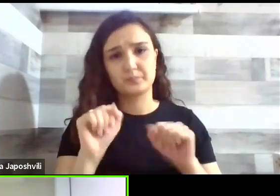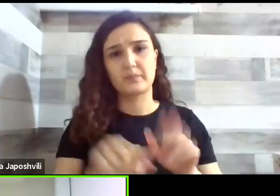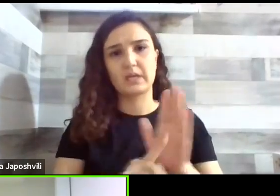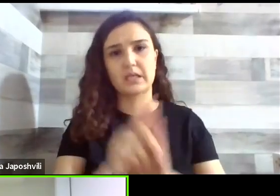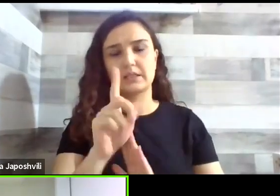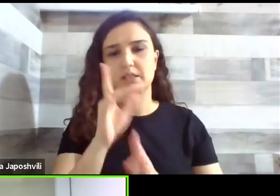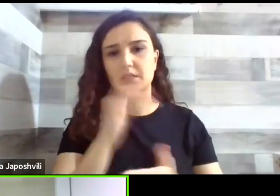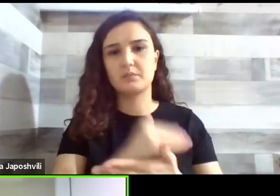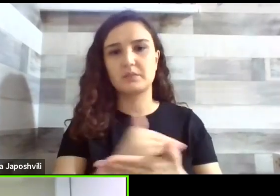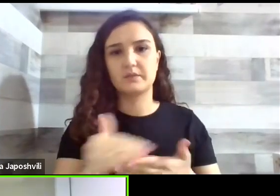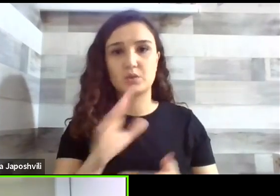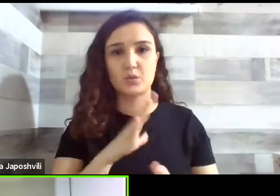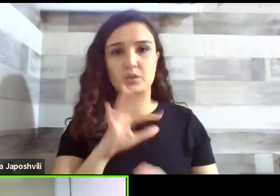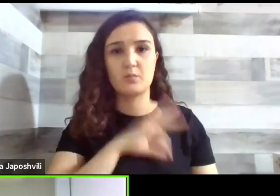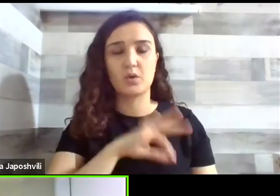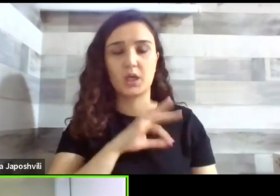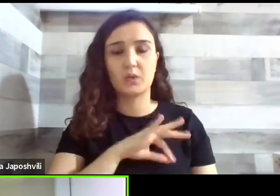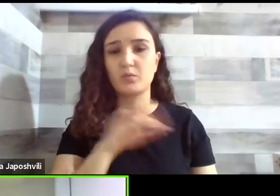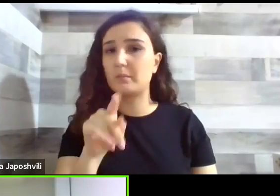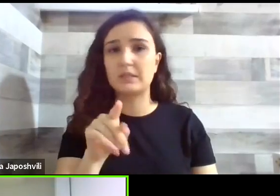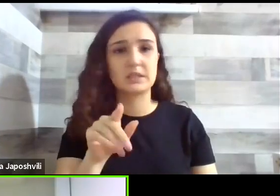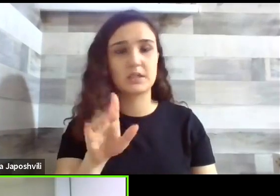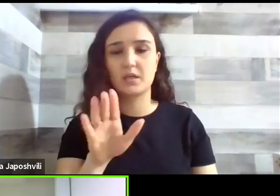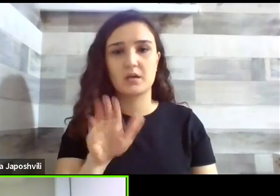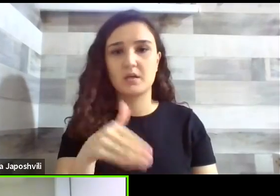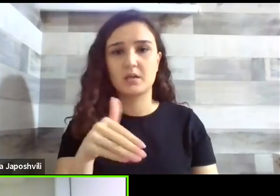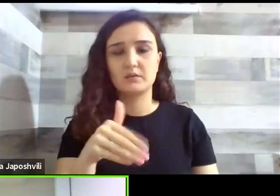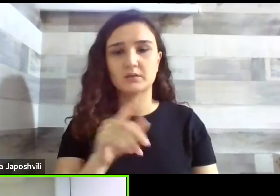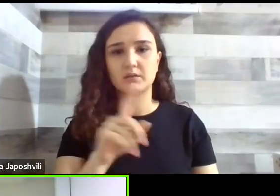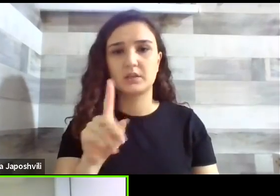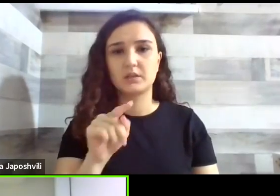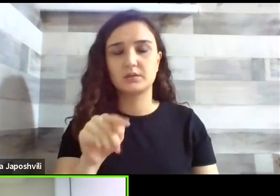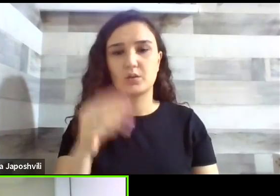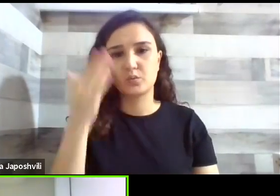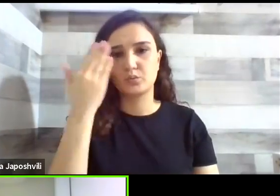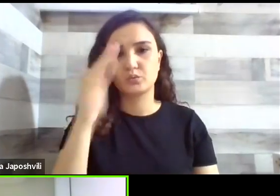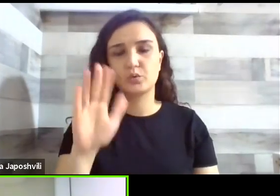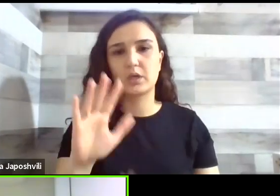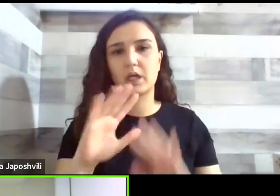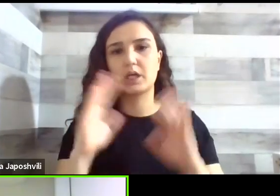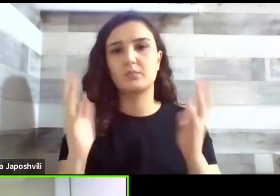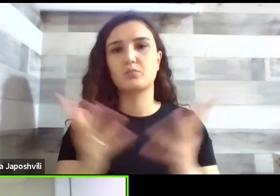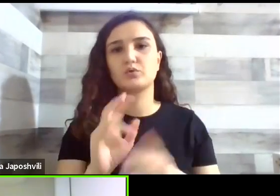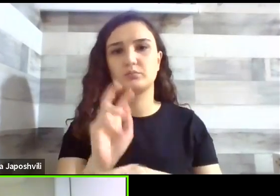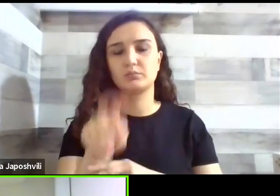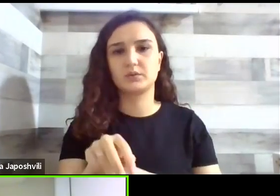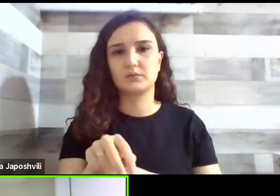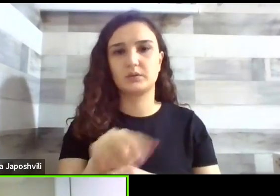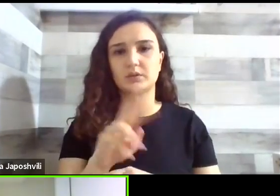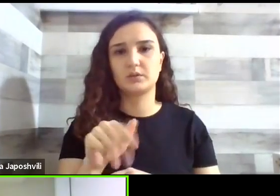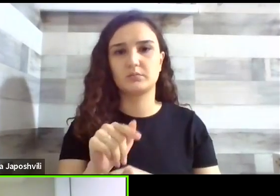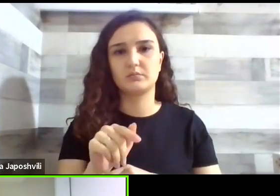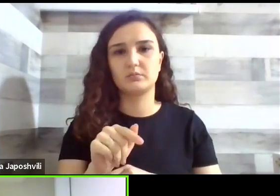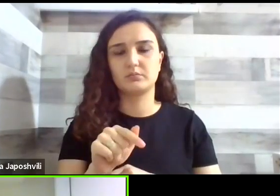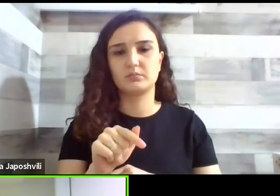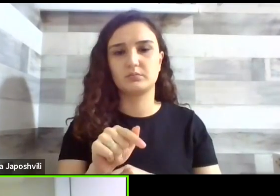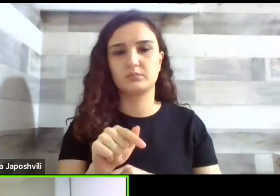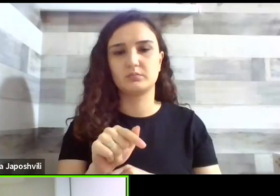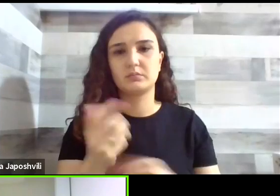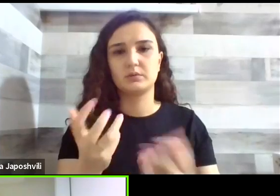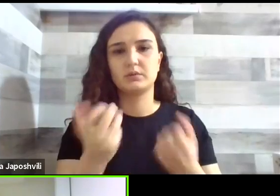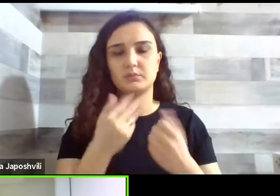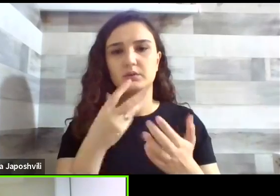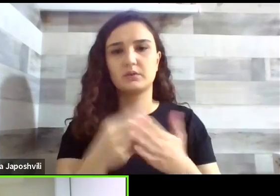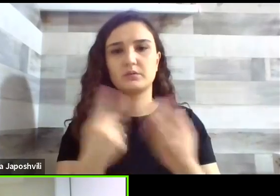ეტაპისთვის ესეც კი იყოს გამოყენებული, იმიტომ რომ მას არ უწევს რაღაცა უცხო თერაპიულ გარემოში მისვლა და იღებს